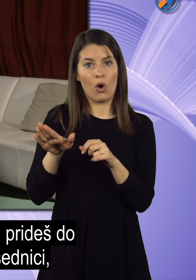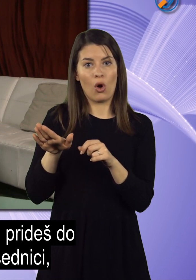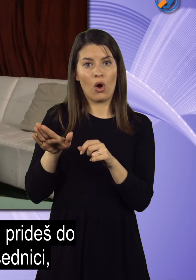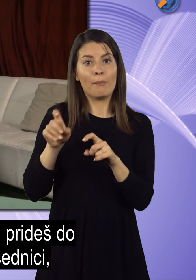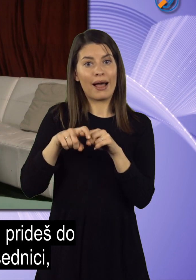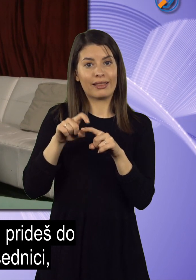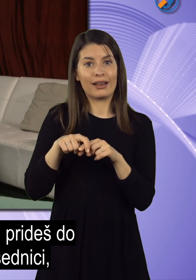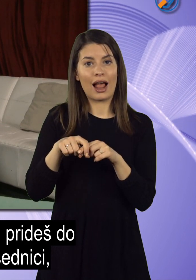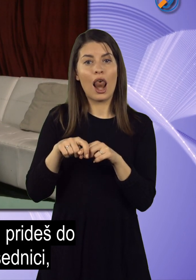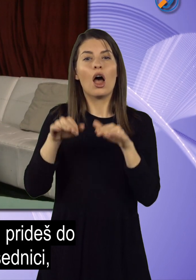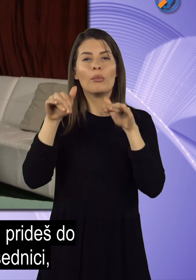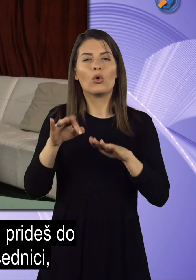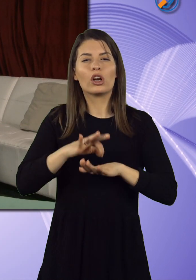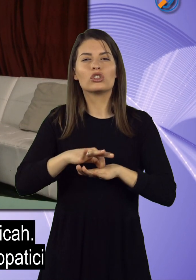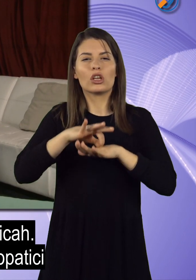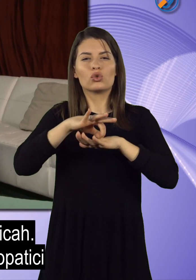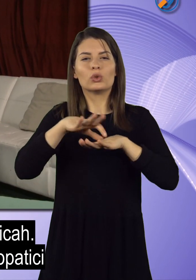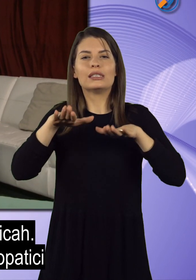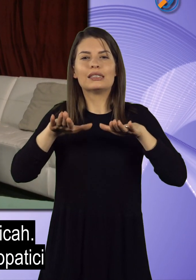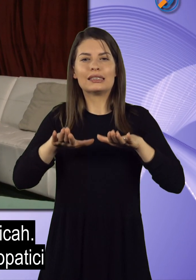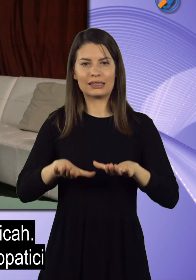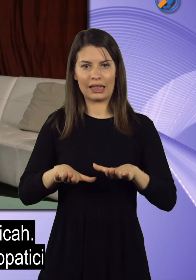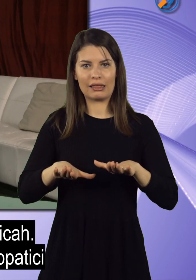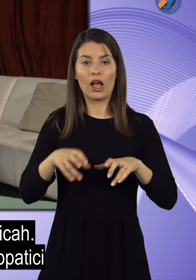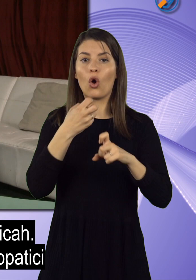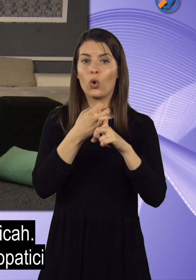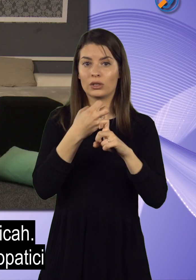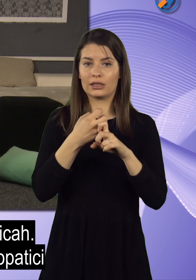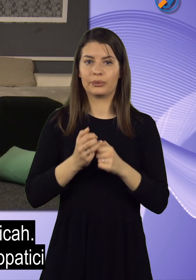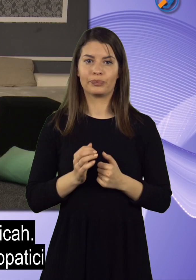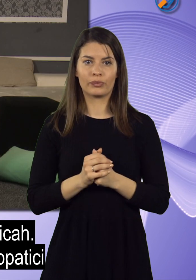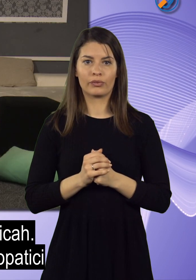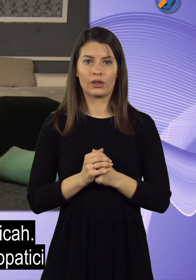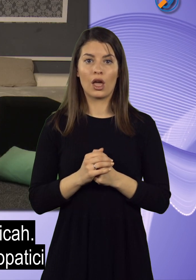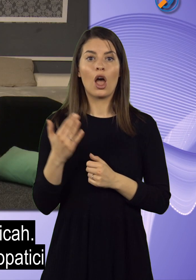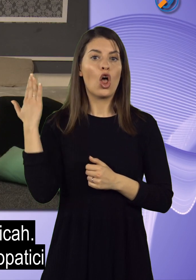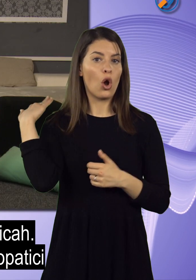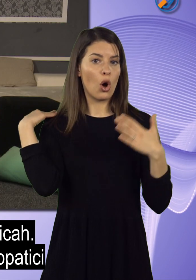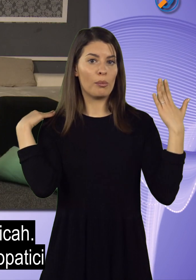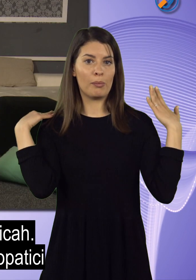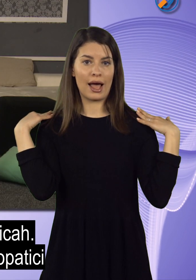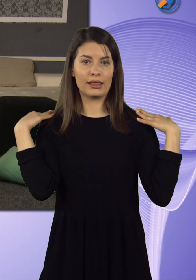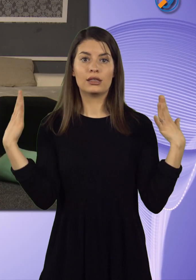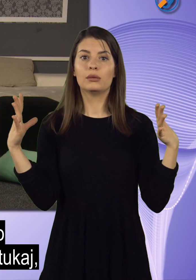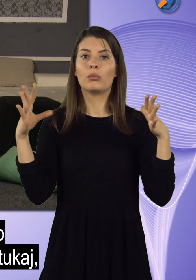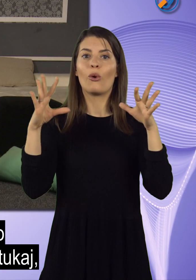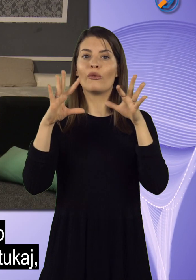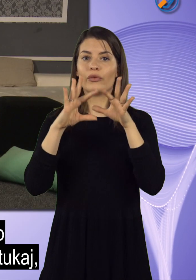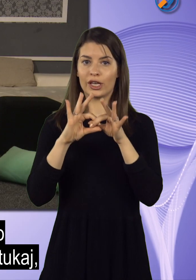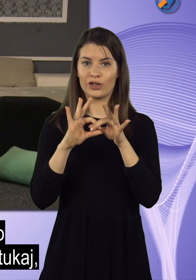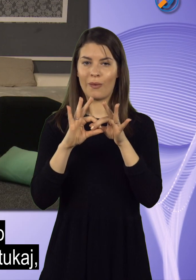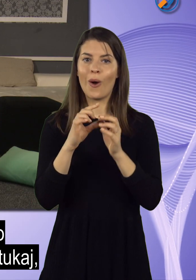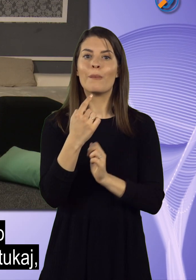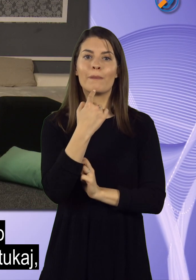do kosti in moraš začutiti sednici. Torej sedimo na sednicah, potem pa povežemo lopatici